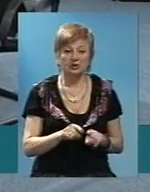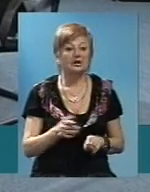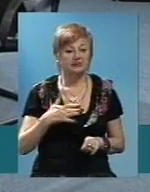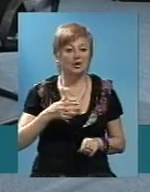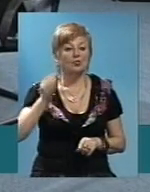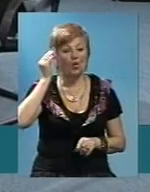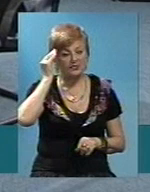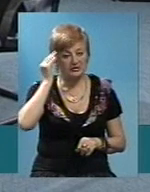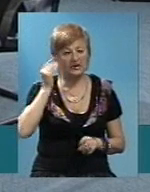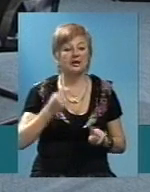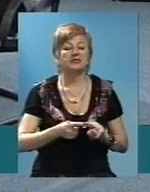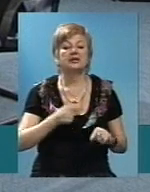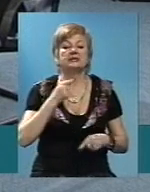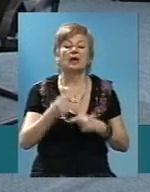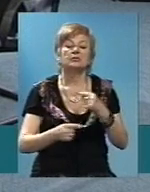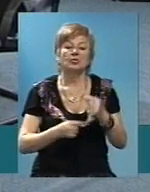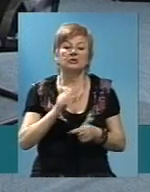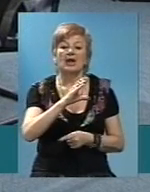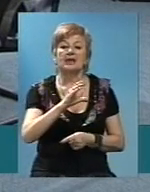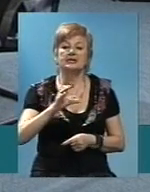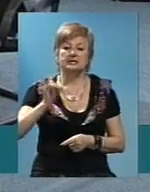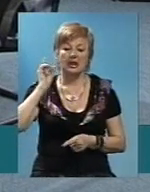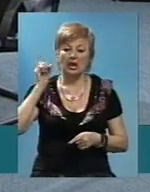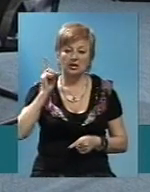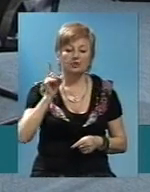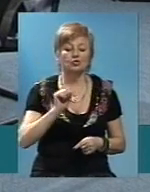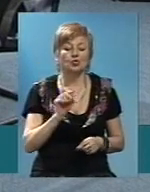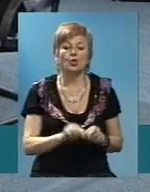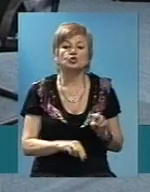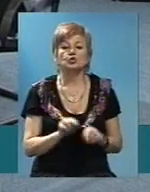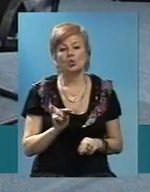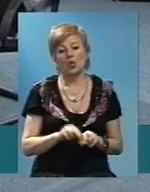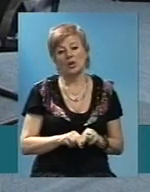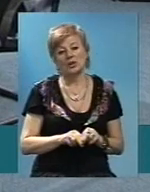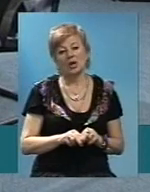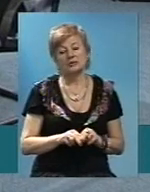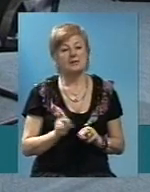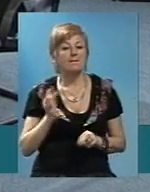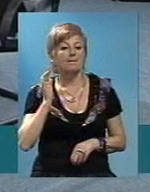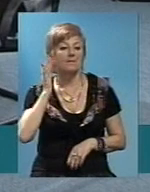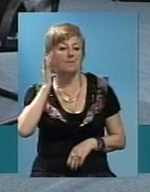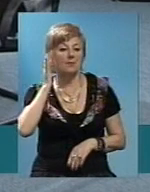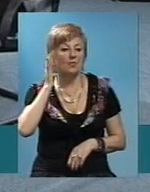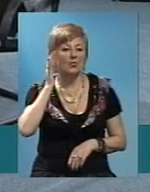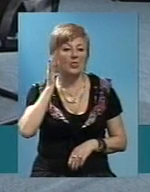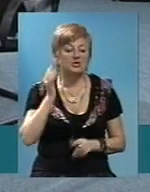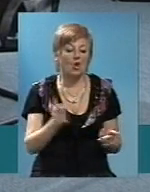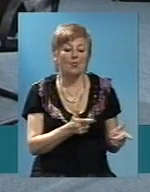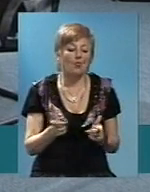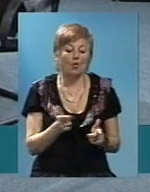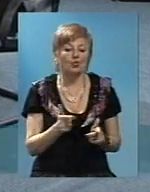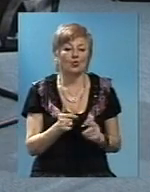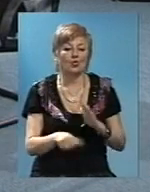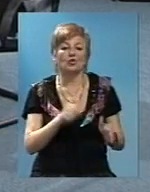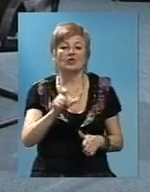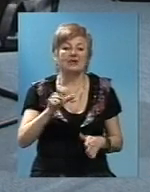це ще наслідок ще побудови радянської системи освіти, яка будувалася з метою підготовки кадрів для